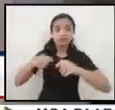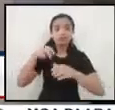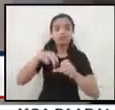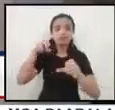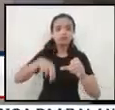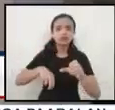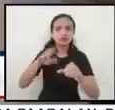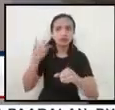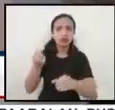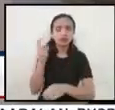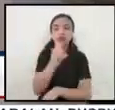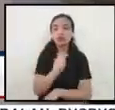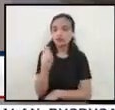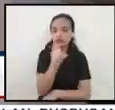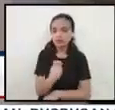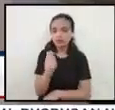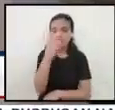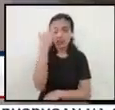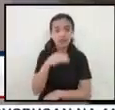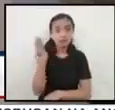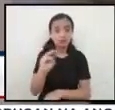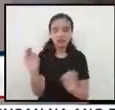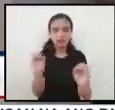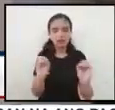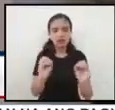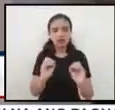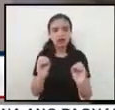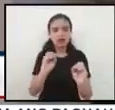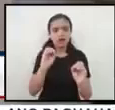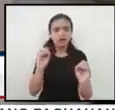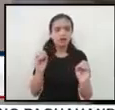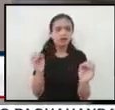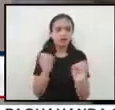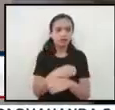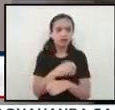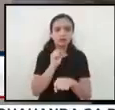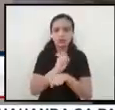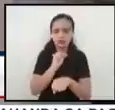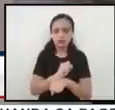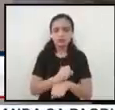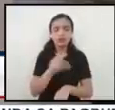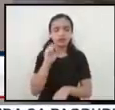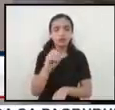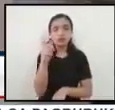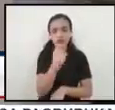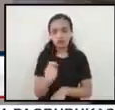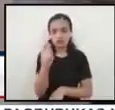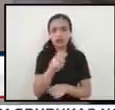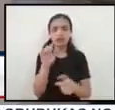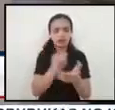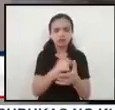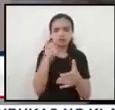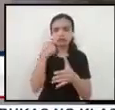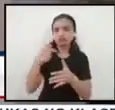by Tuesday. Kasi Monday walang office, so by Tuesday. So yun yung content ng